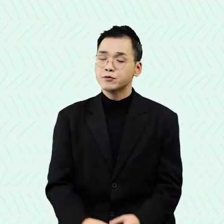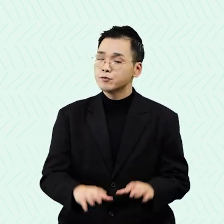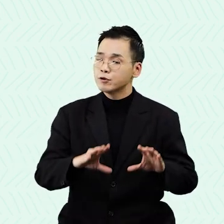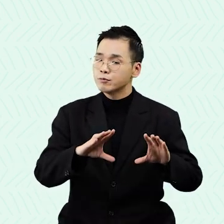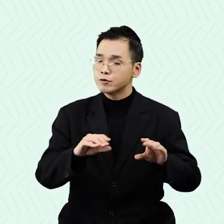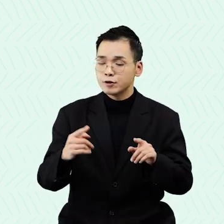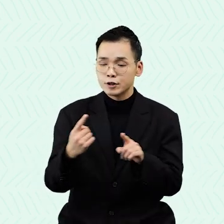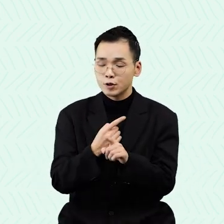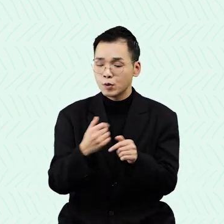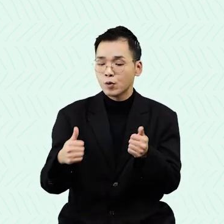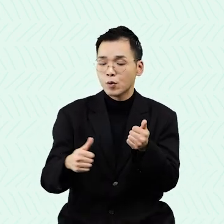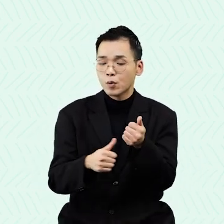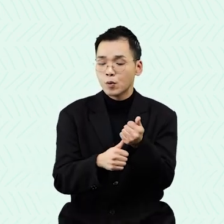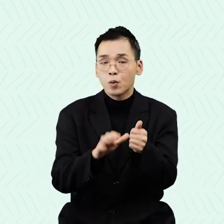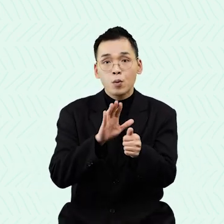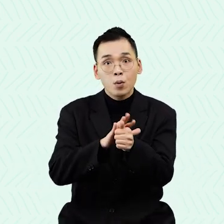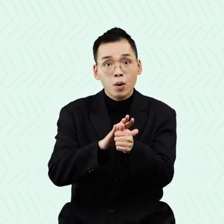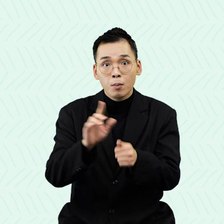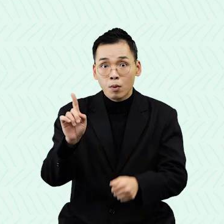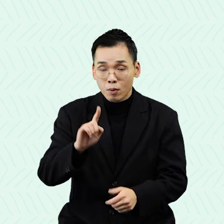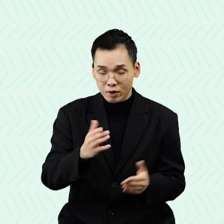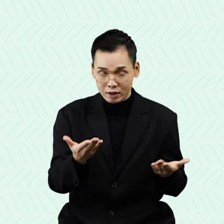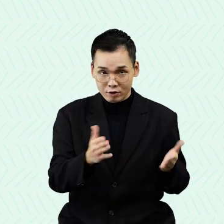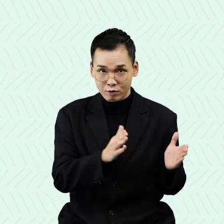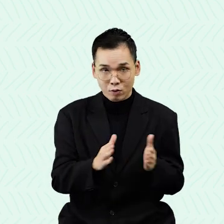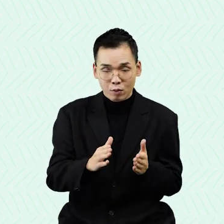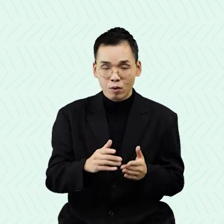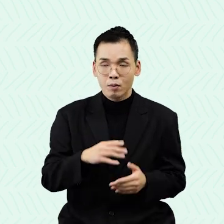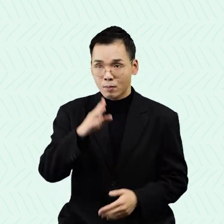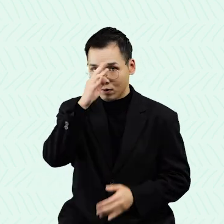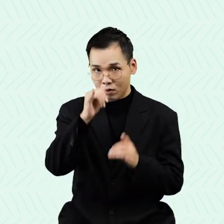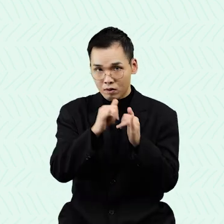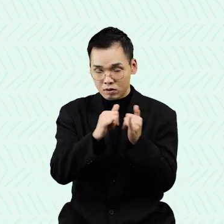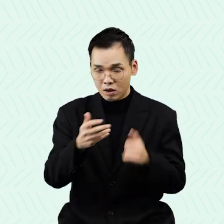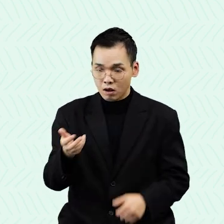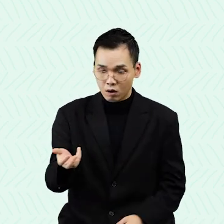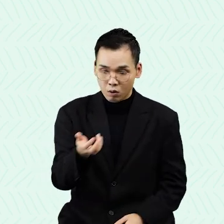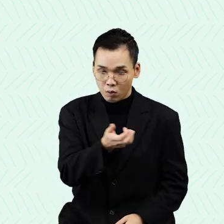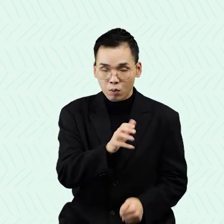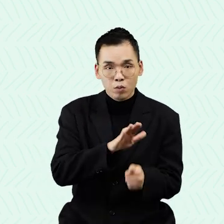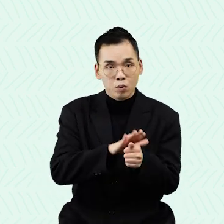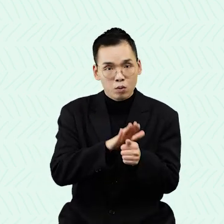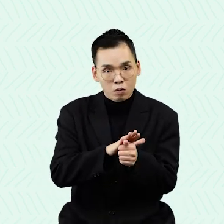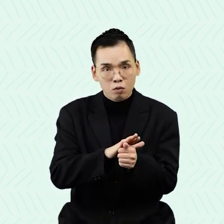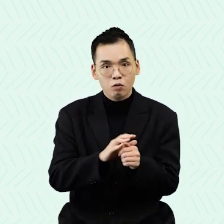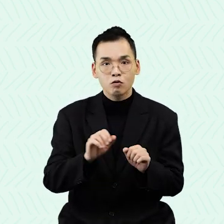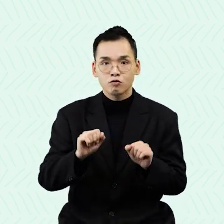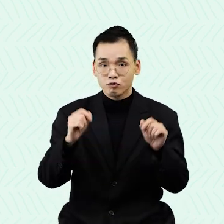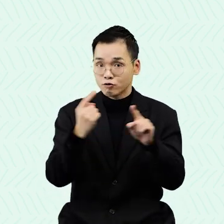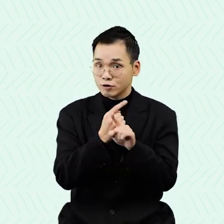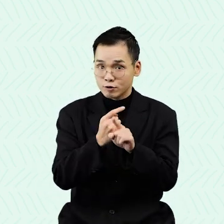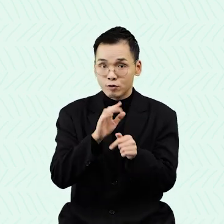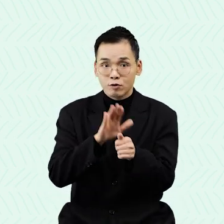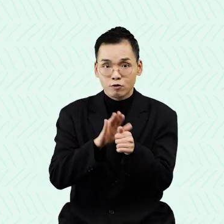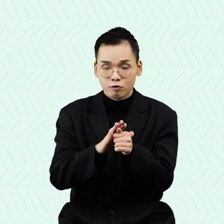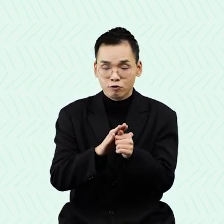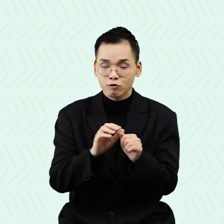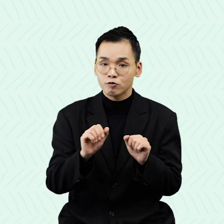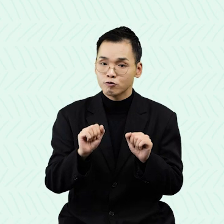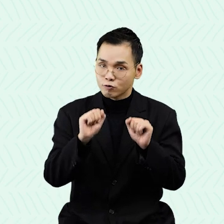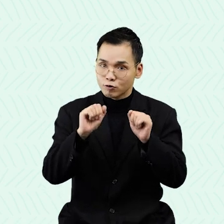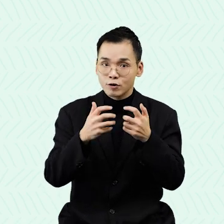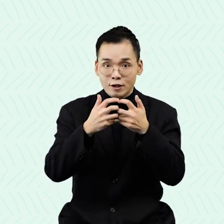물리치료 보조 직무는 크게 업무 준비, 환자 이동 지원, 운동 치료 지원, 운동기구 관리, 침대